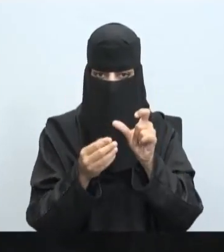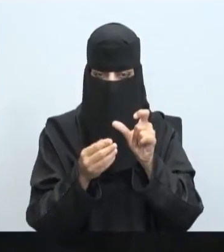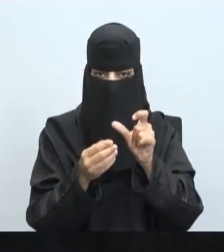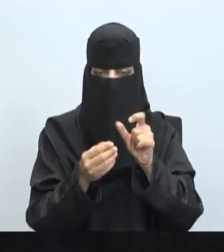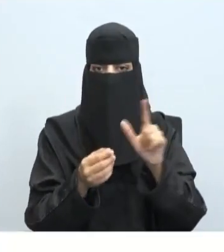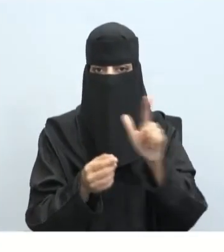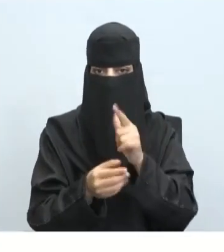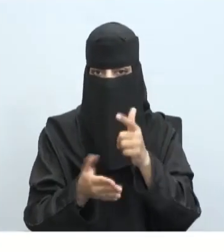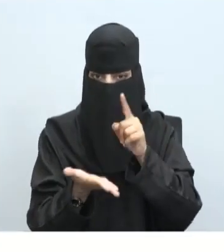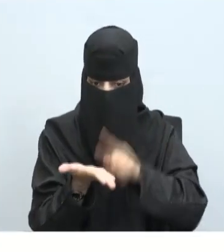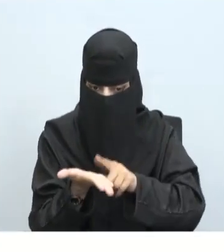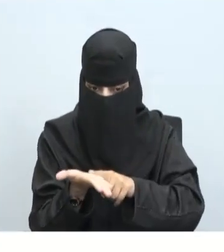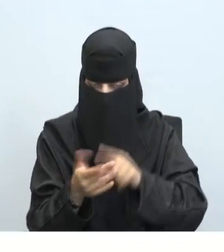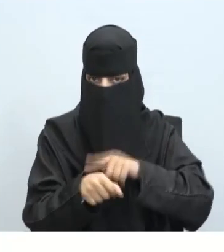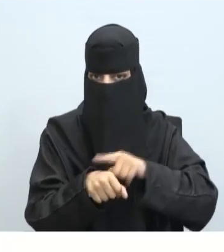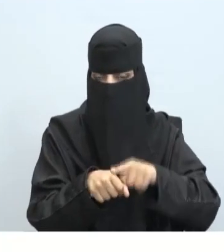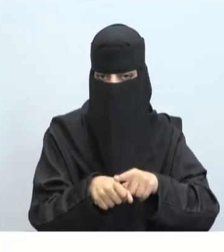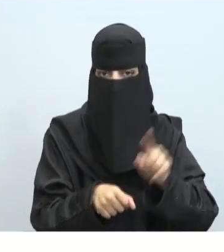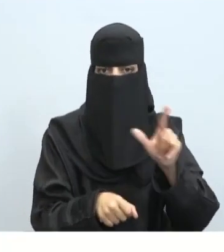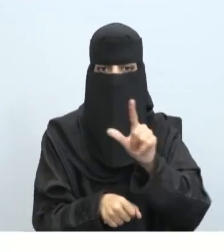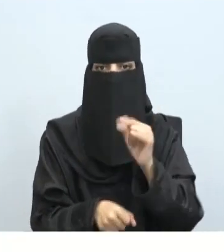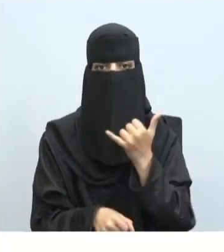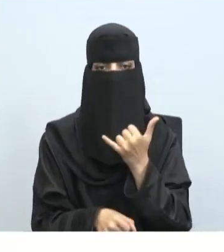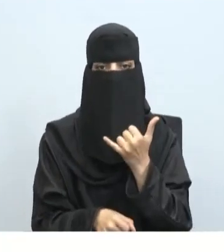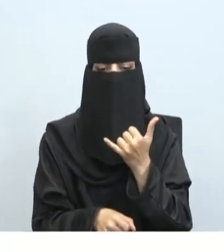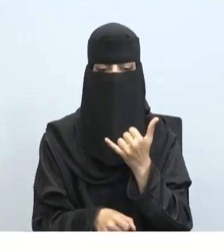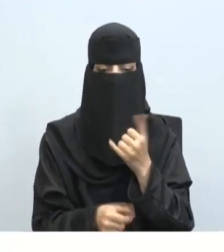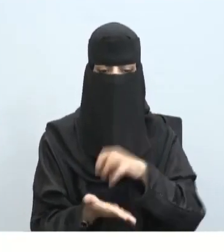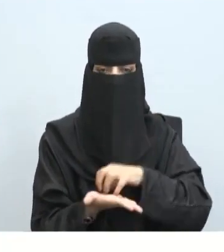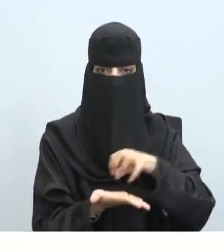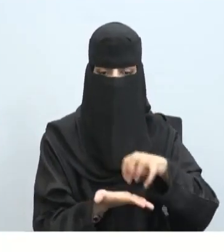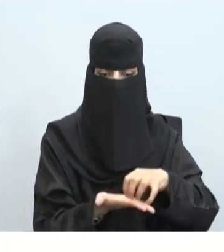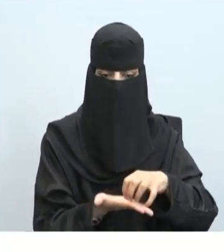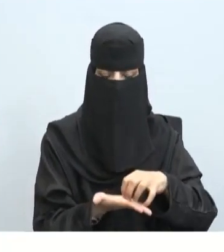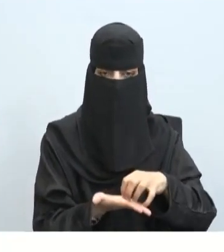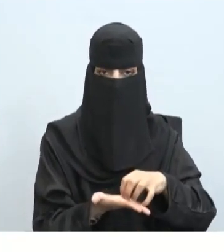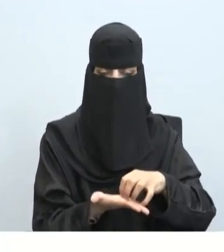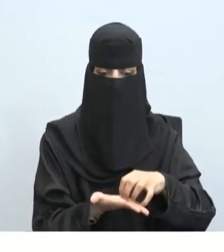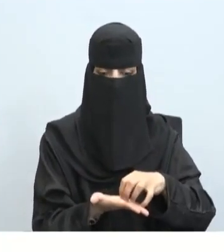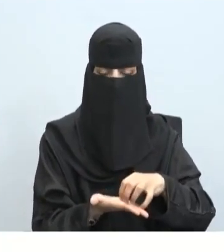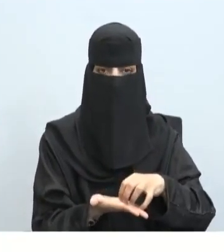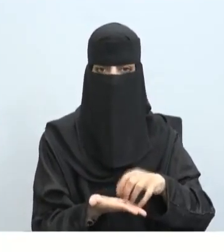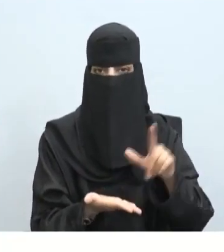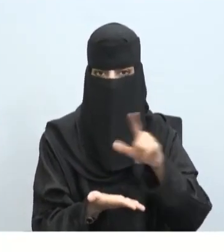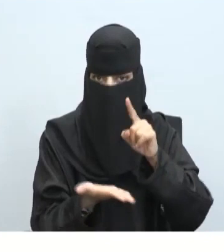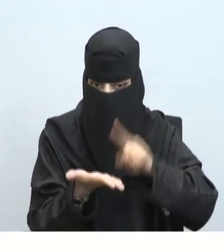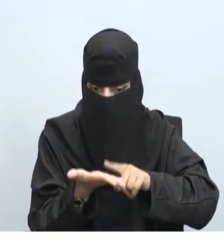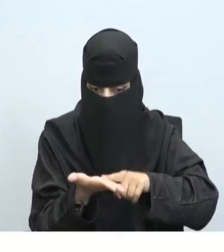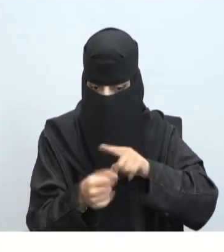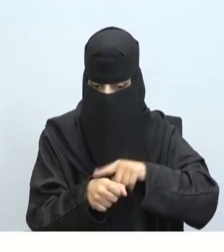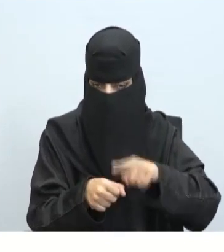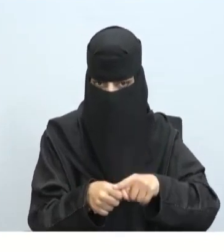الاصليه الى اللغه العربيه نقل العلوم من لغتها الاصليه